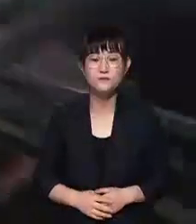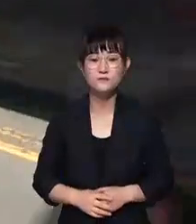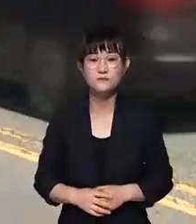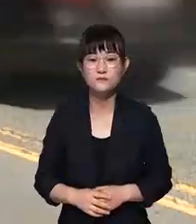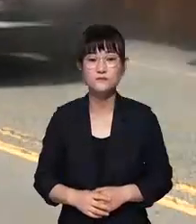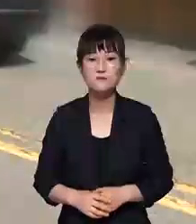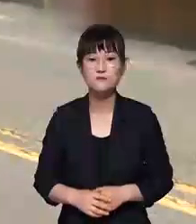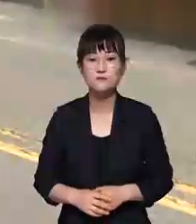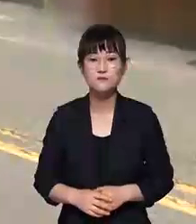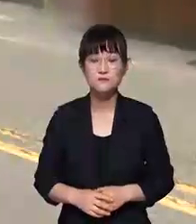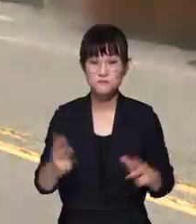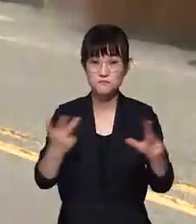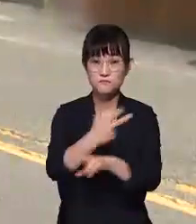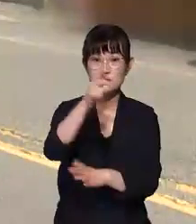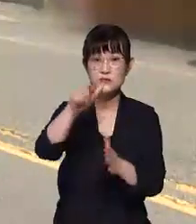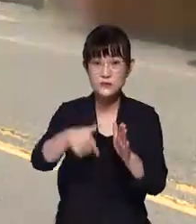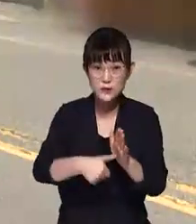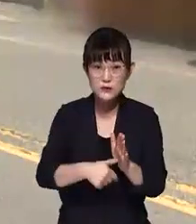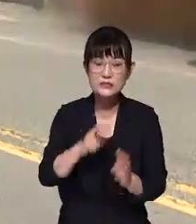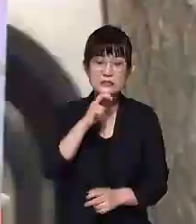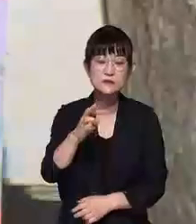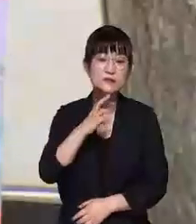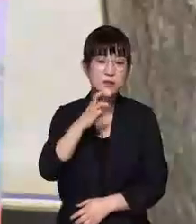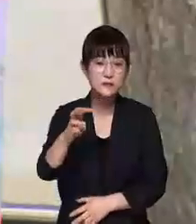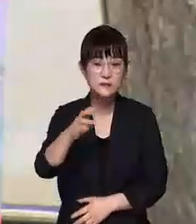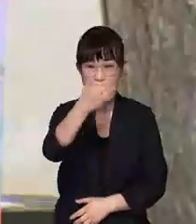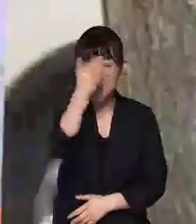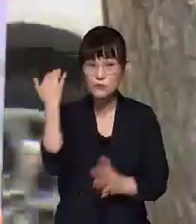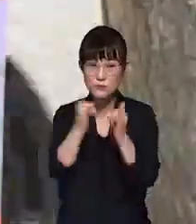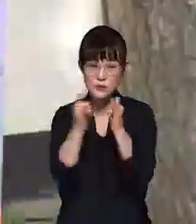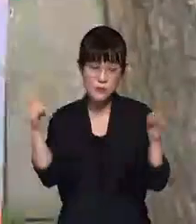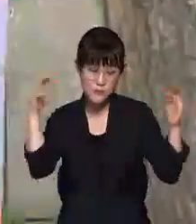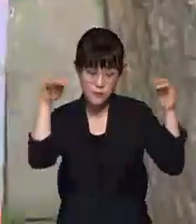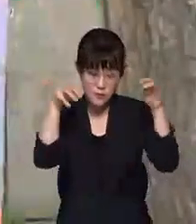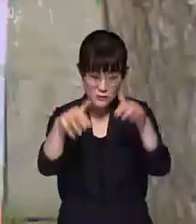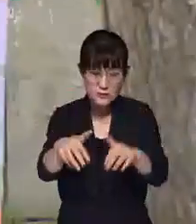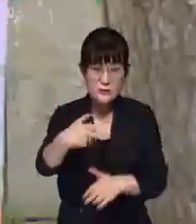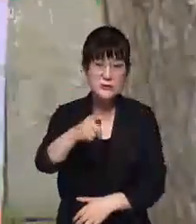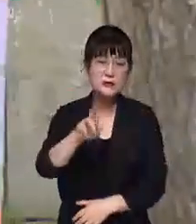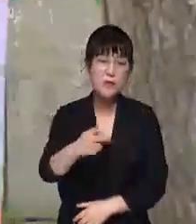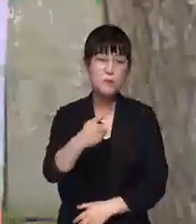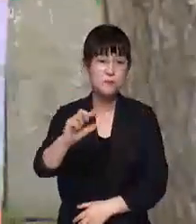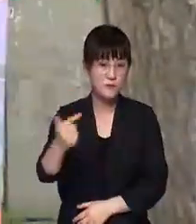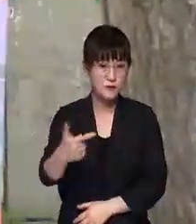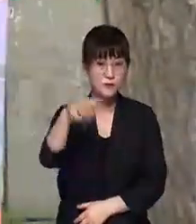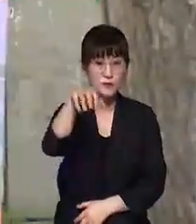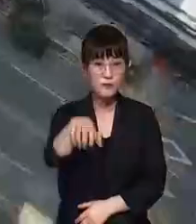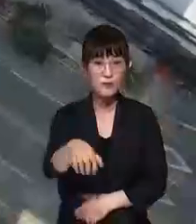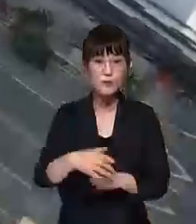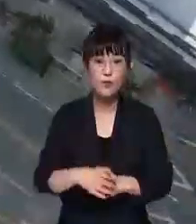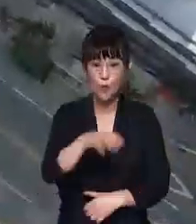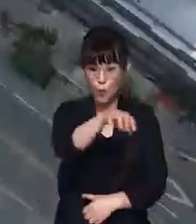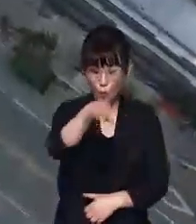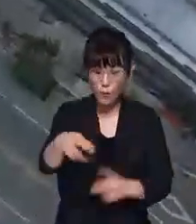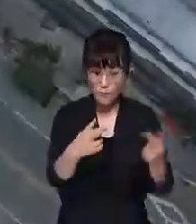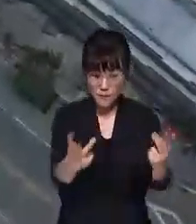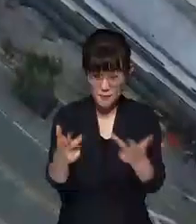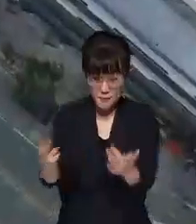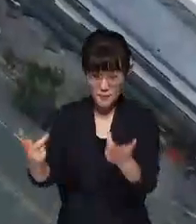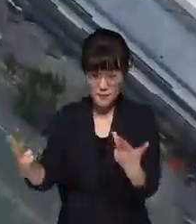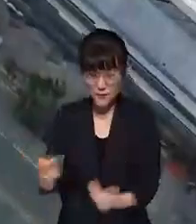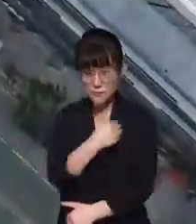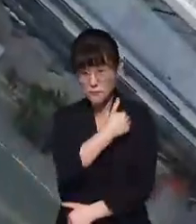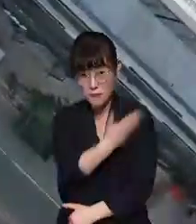기자입니다 주말이면 2 30대 젊은이들로 북적이는 광주 첨단 리단길 있니다 곳곳이 빈으로